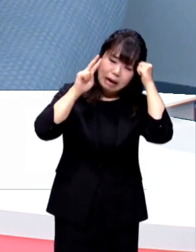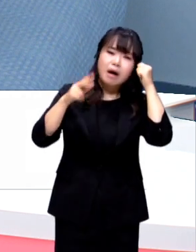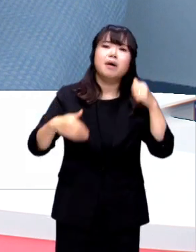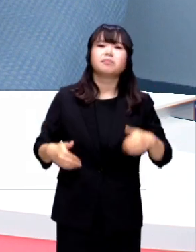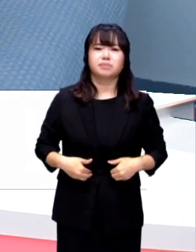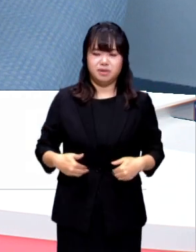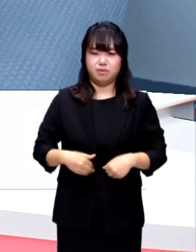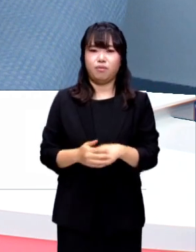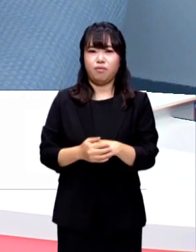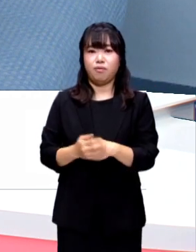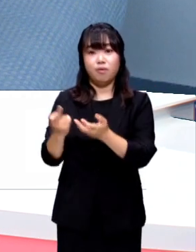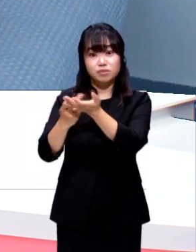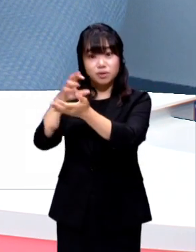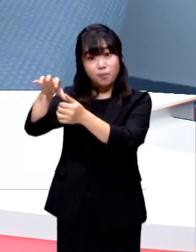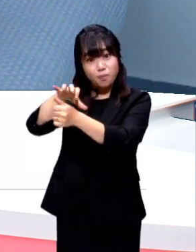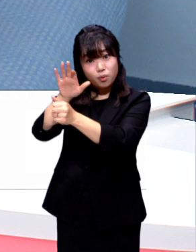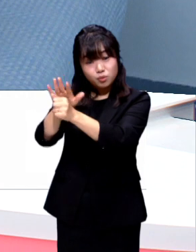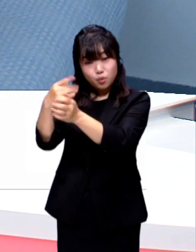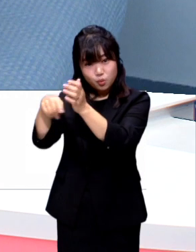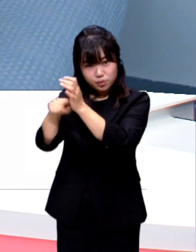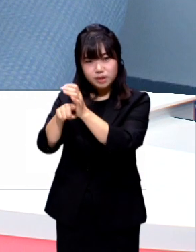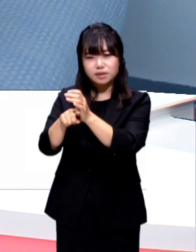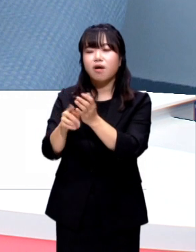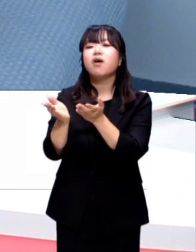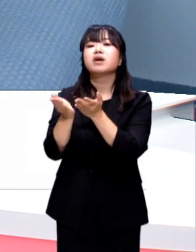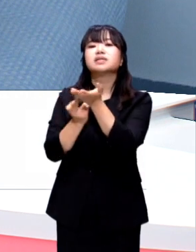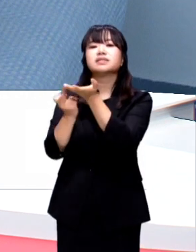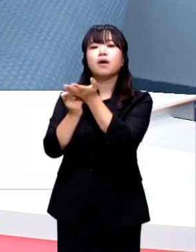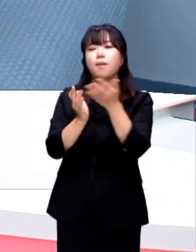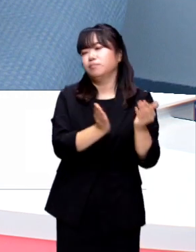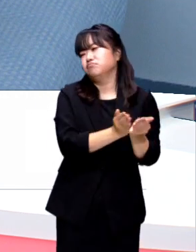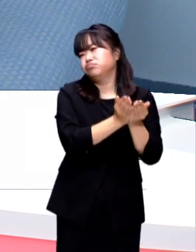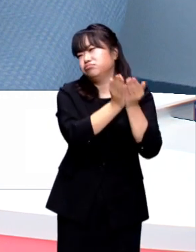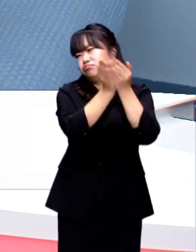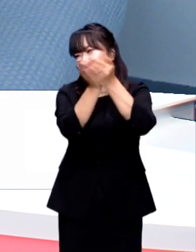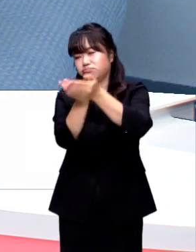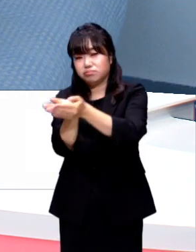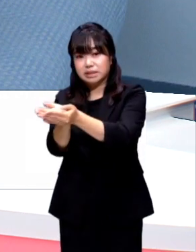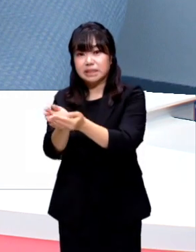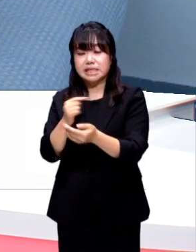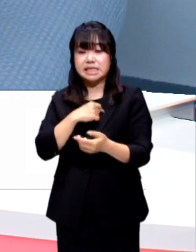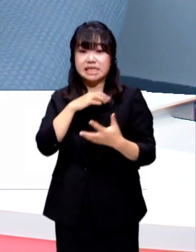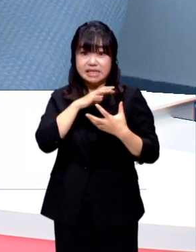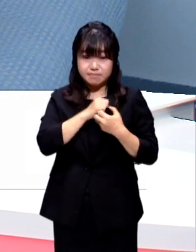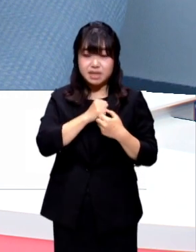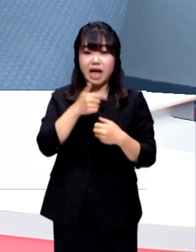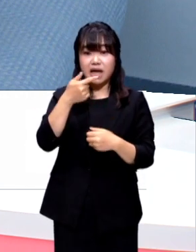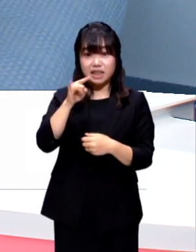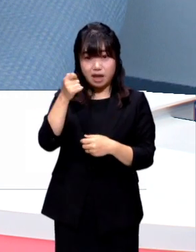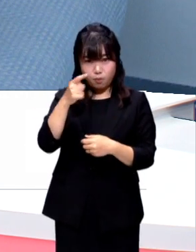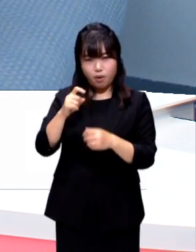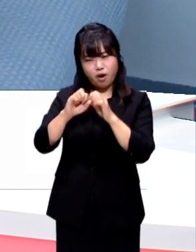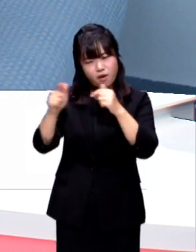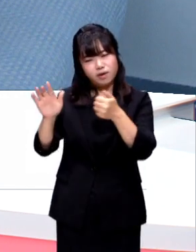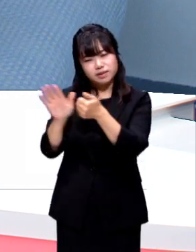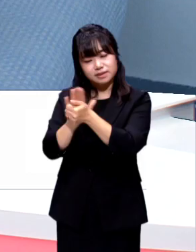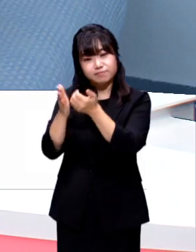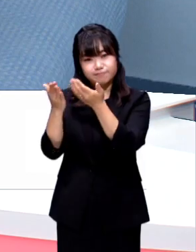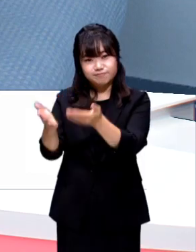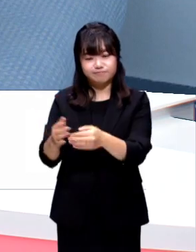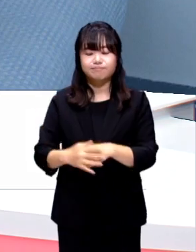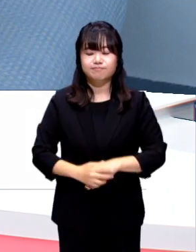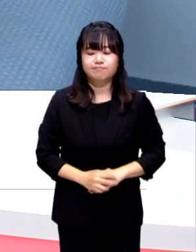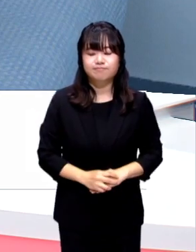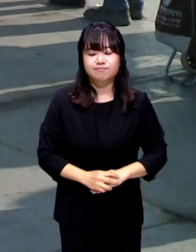사업을 시작했는데요. 의료진들이 직접 섬을 찾아 심장내과, 정형외과 진료 서비스를 제공합니다. 이정윤